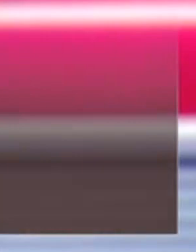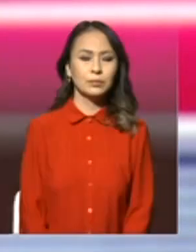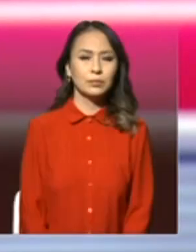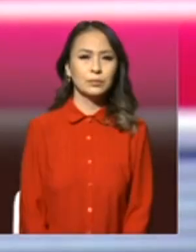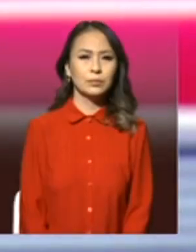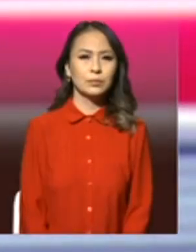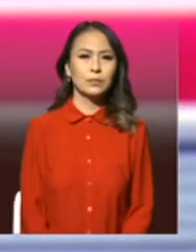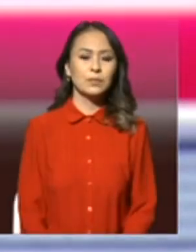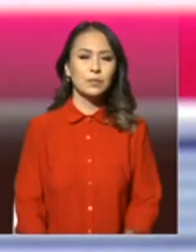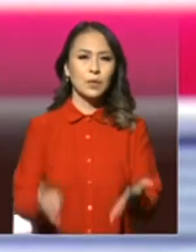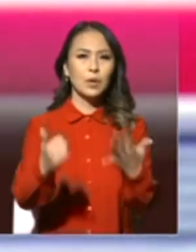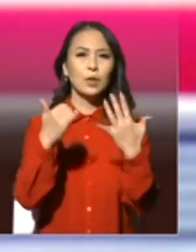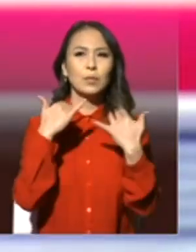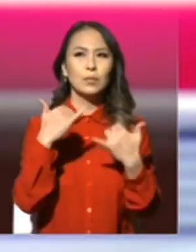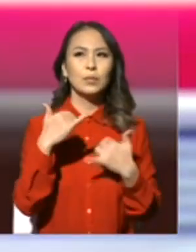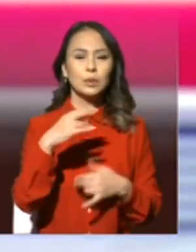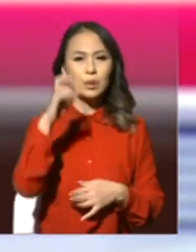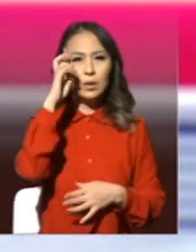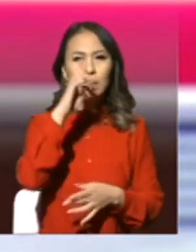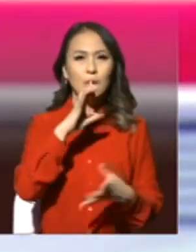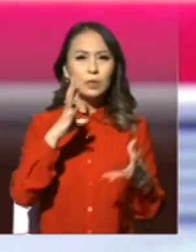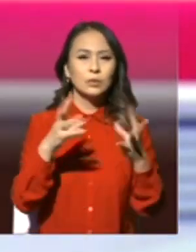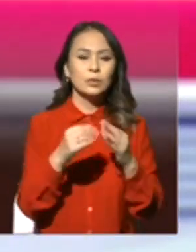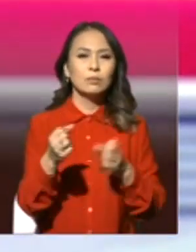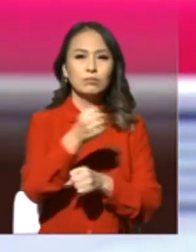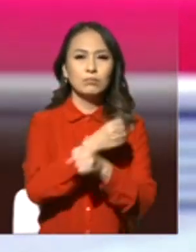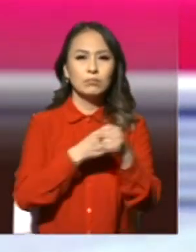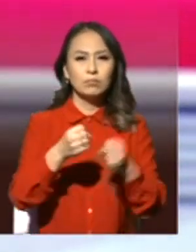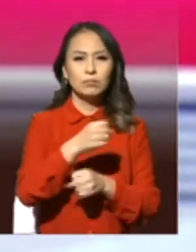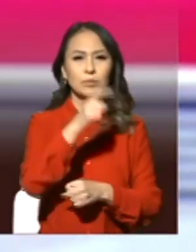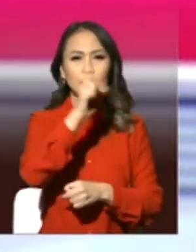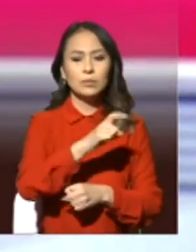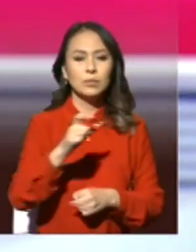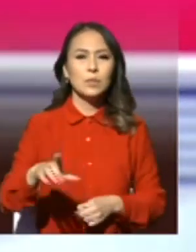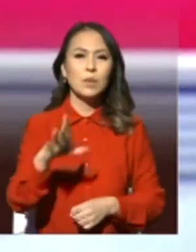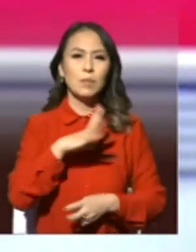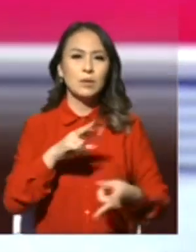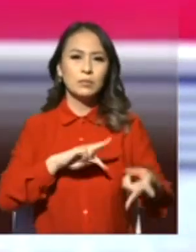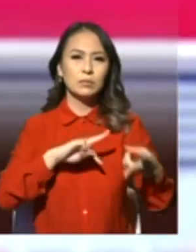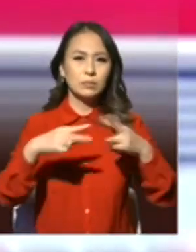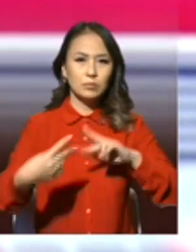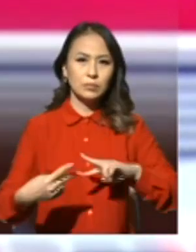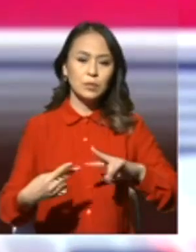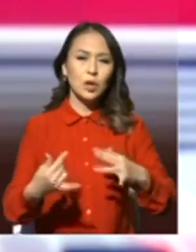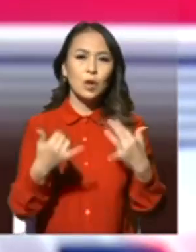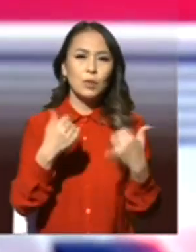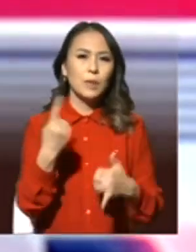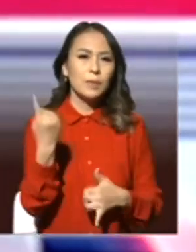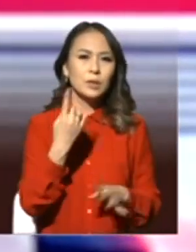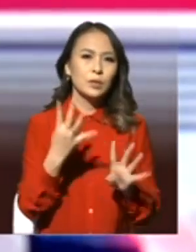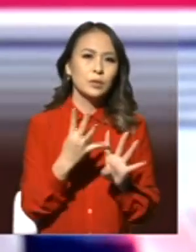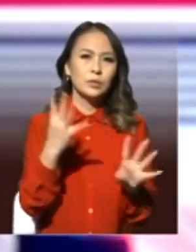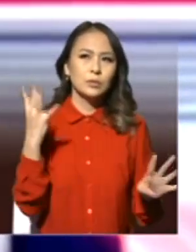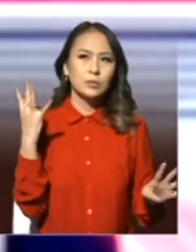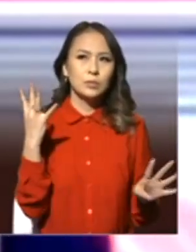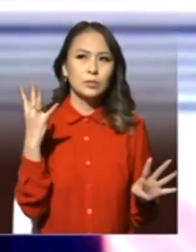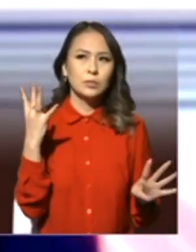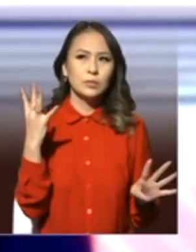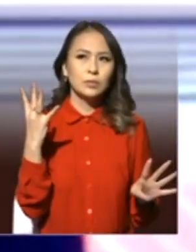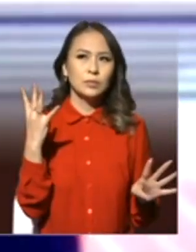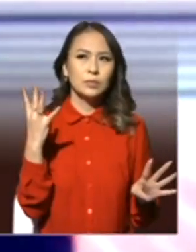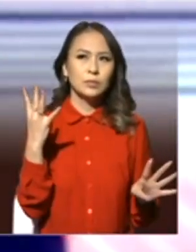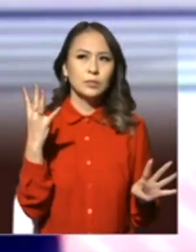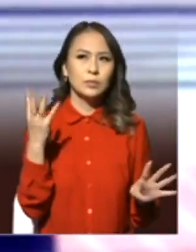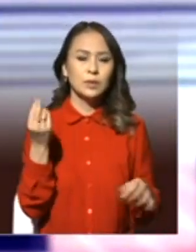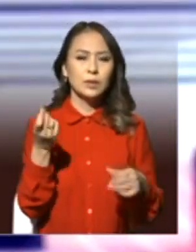Бүгін Ақорда мен үкіметте ауыс түйіс саз болған жоқ. Бірінен соң бірі тағайындаулар орын алып жатты. Бірінші кезекте